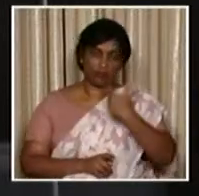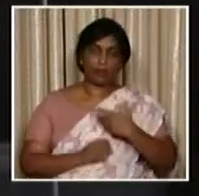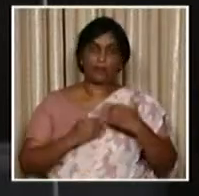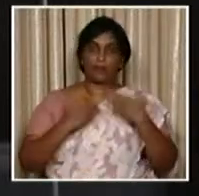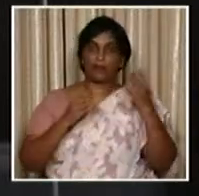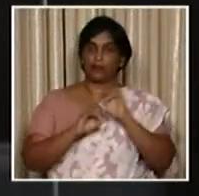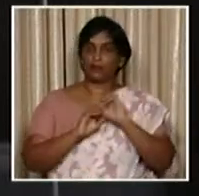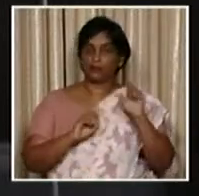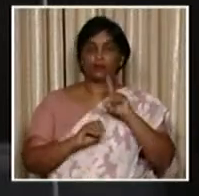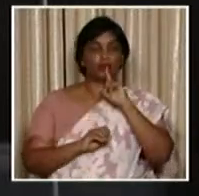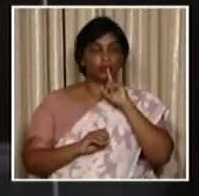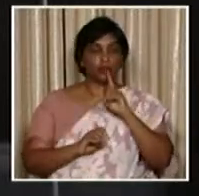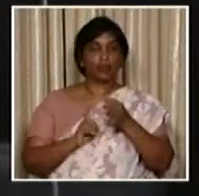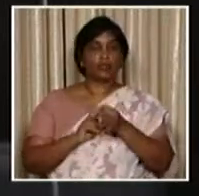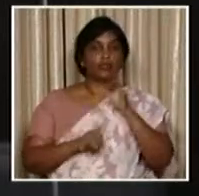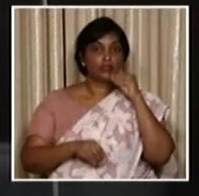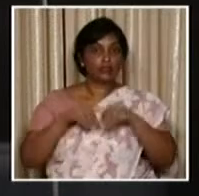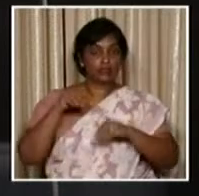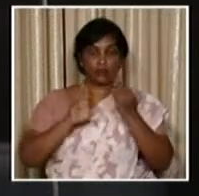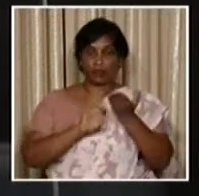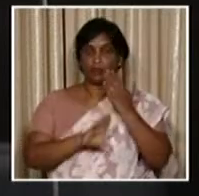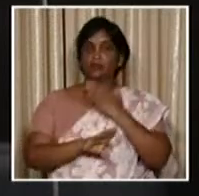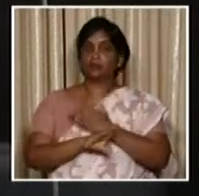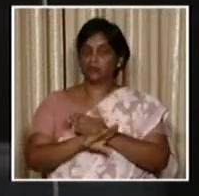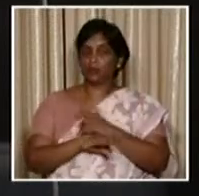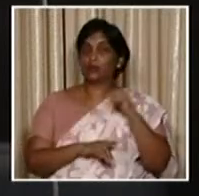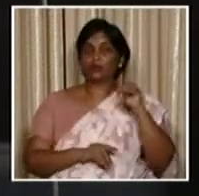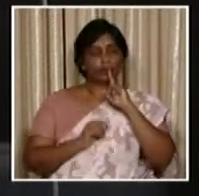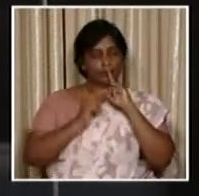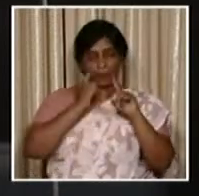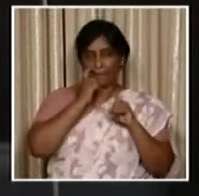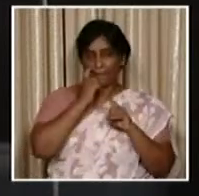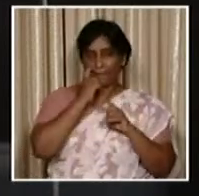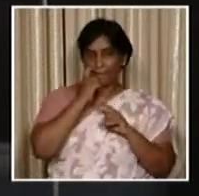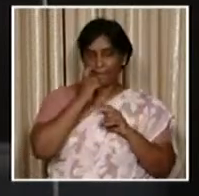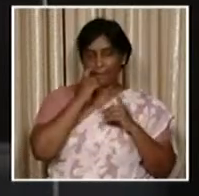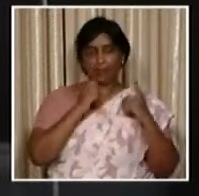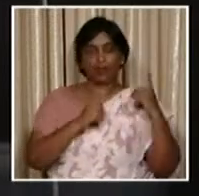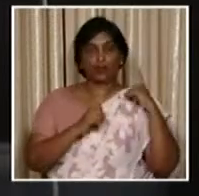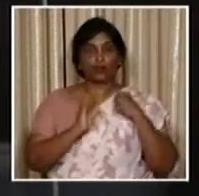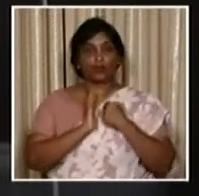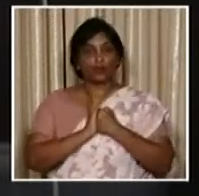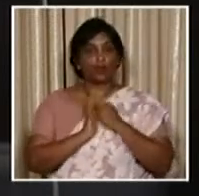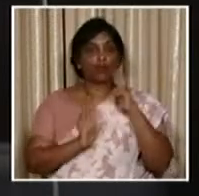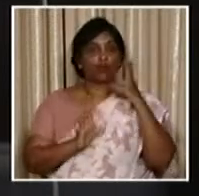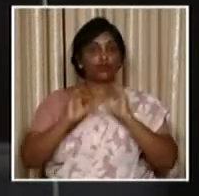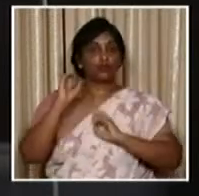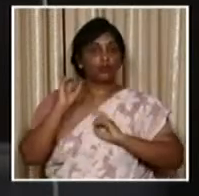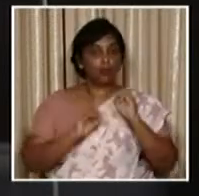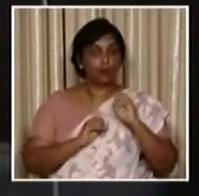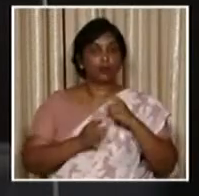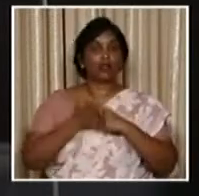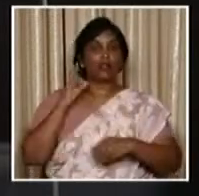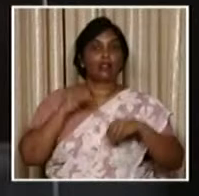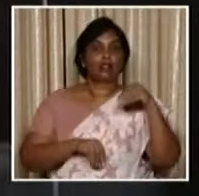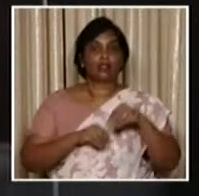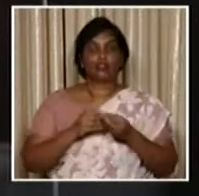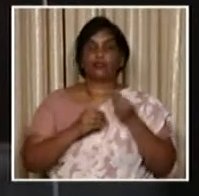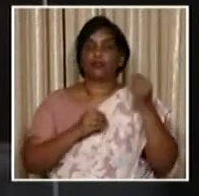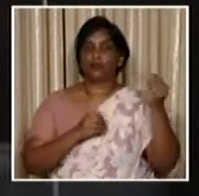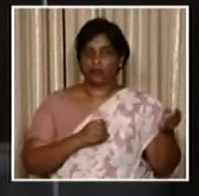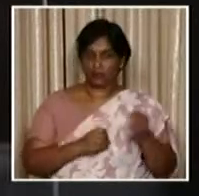patre liye bu lipia tienn janadi pati orang ni isel lah. Eke kira tienno, yuda gawuraveng siete asuwa kian none desa pal nak kian